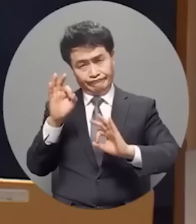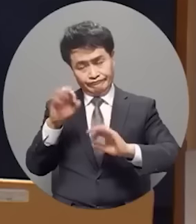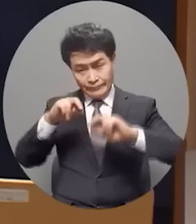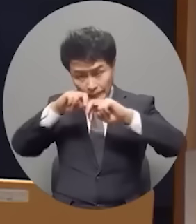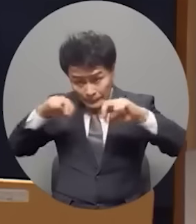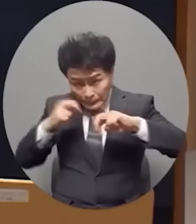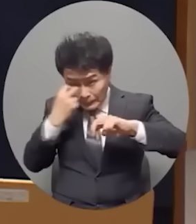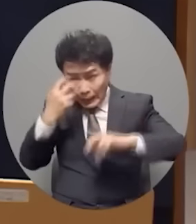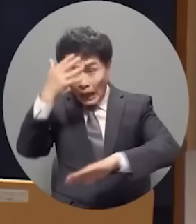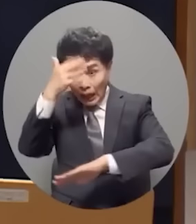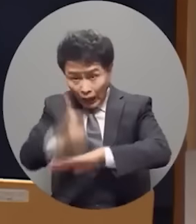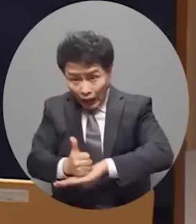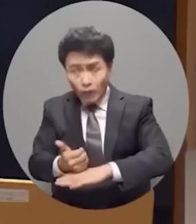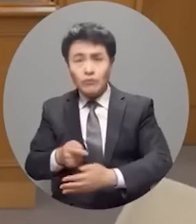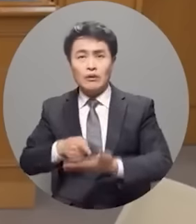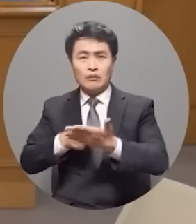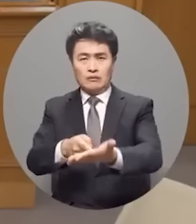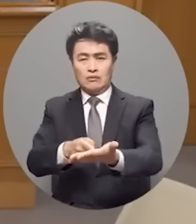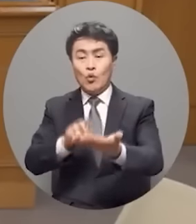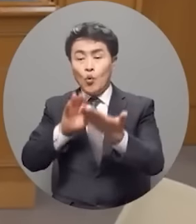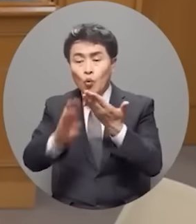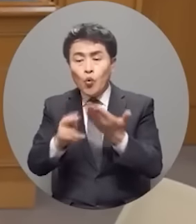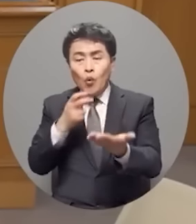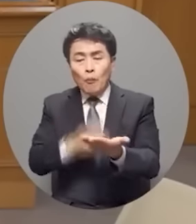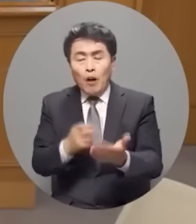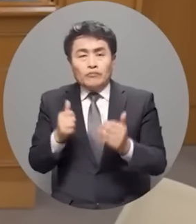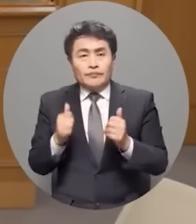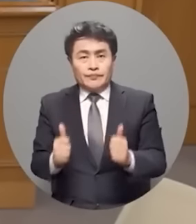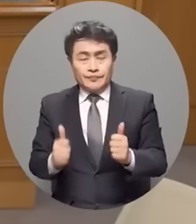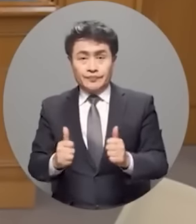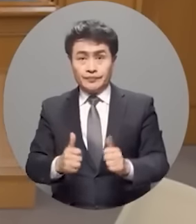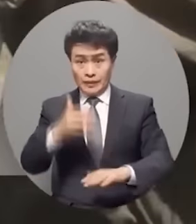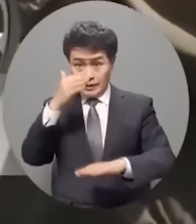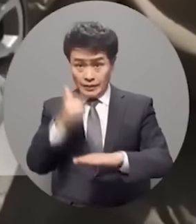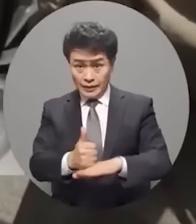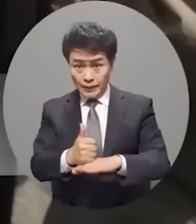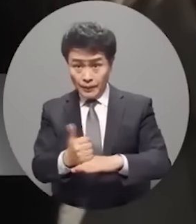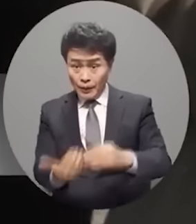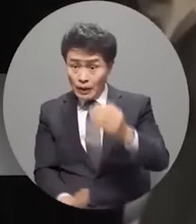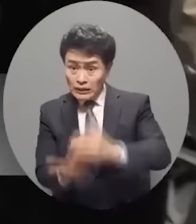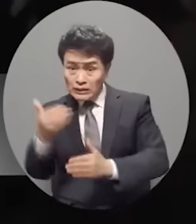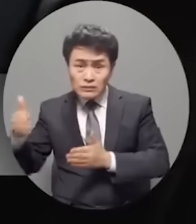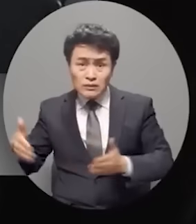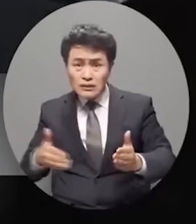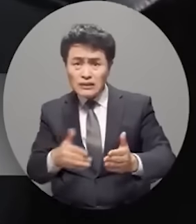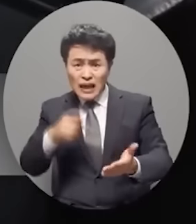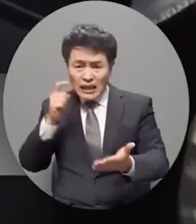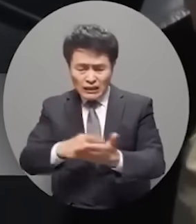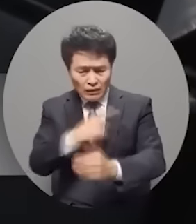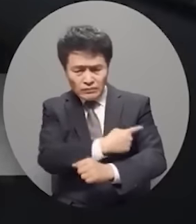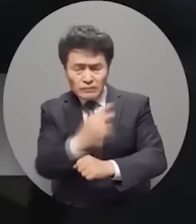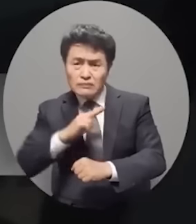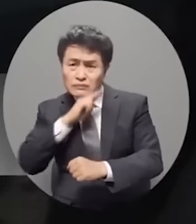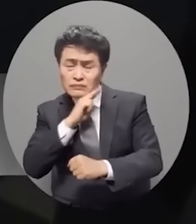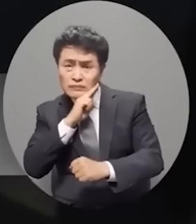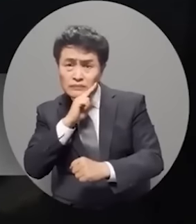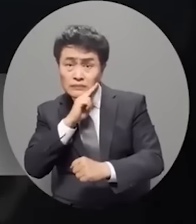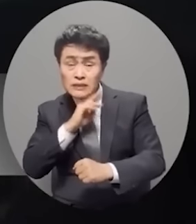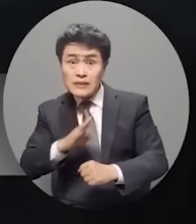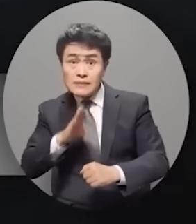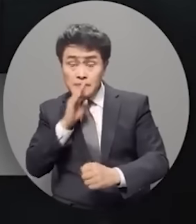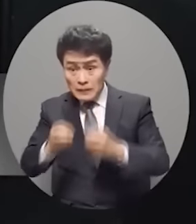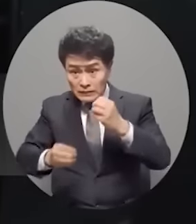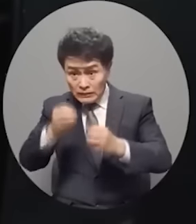내놨습니다. 이후 법정 공방이 이어졌습니다. 결국 사고가 일어난 도로에서 급발진 의심사고 실차주행